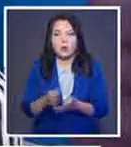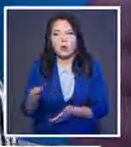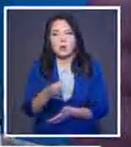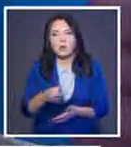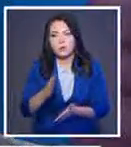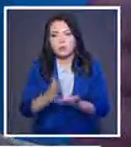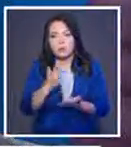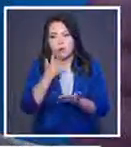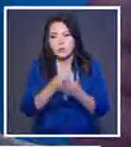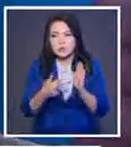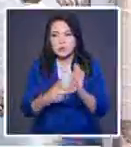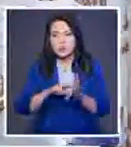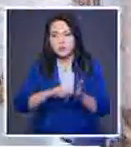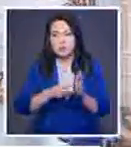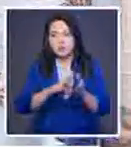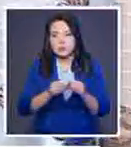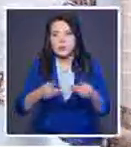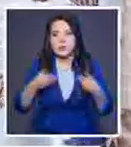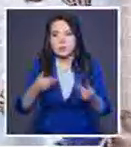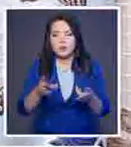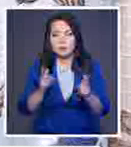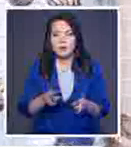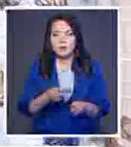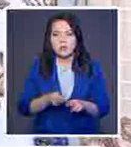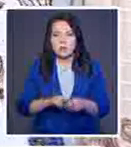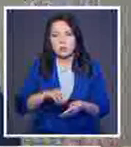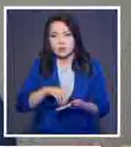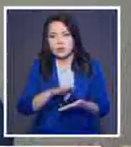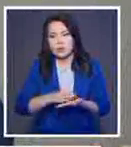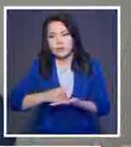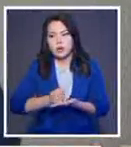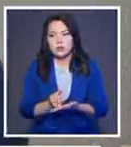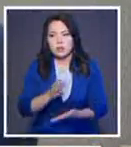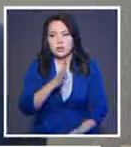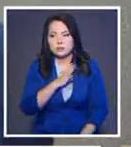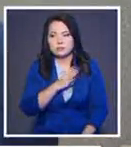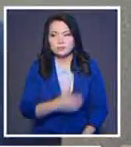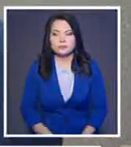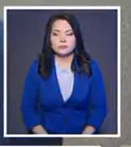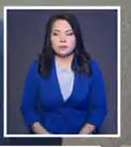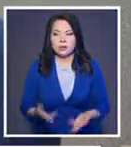әкімінің грантында 8 жоба ұсынылған болатын, соның бірі мақұлданды. Бір жоба мақұлданып,